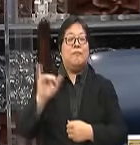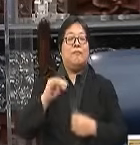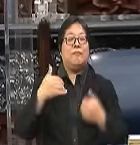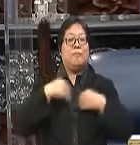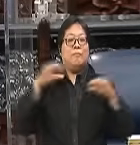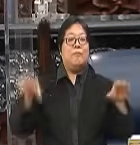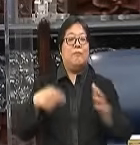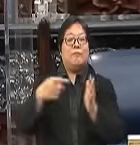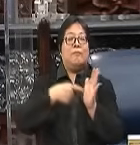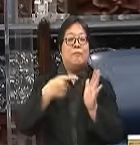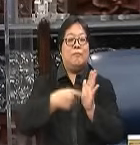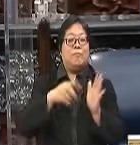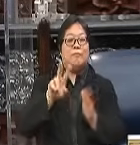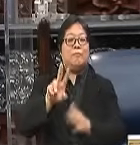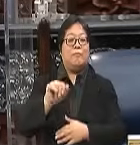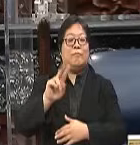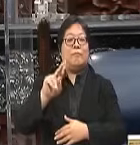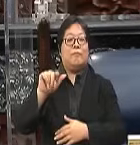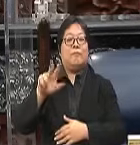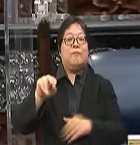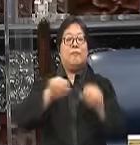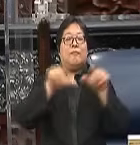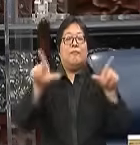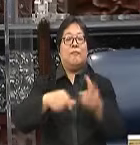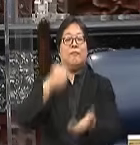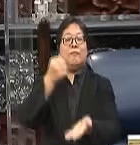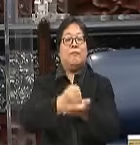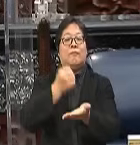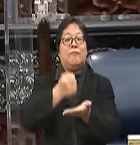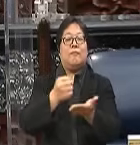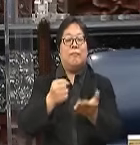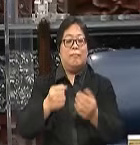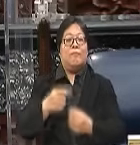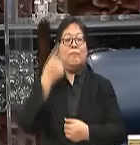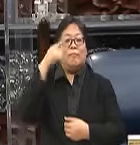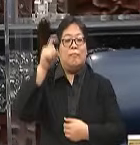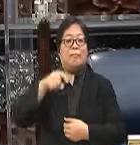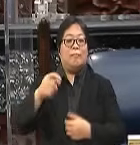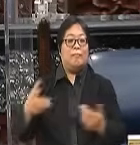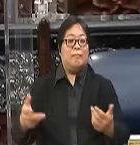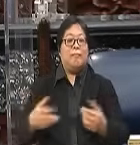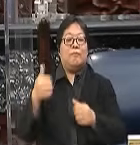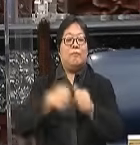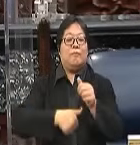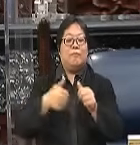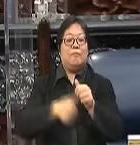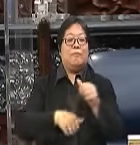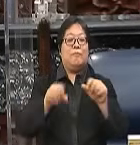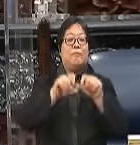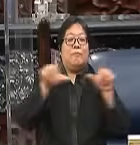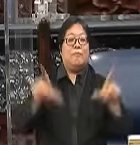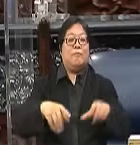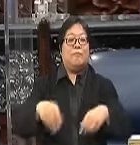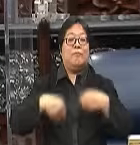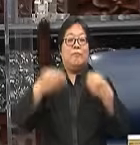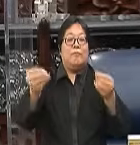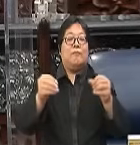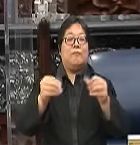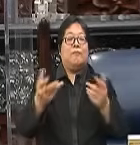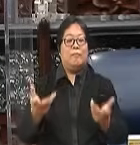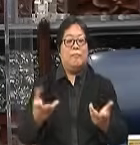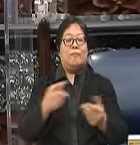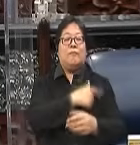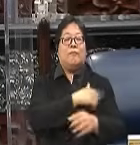aplikasi vexin sedikit beri file untuk memastikan setiap segel digital vetsin